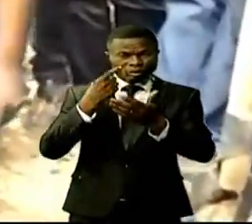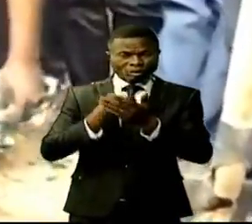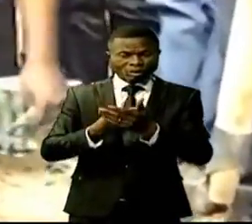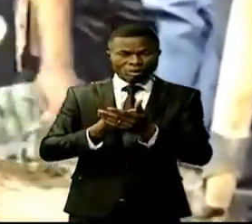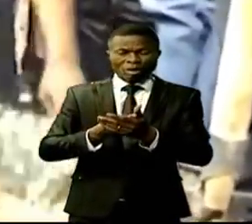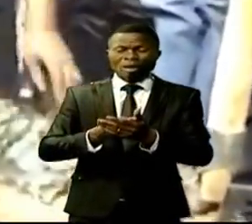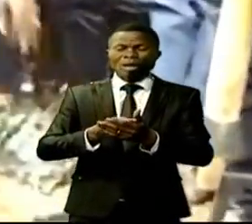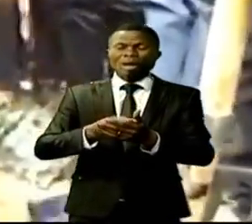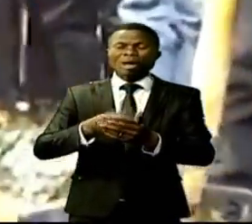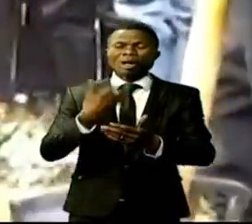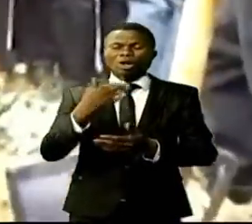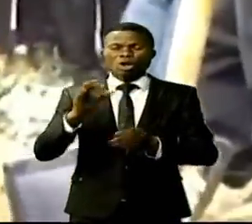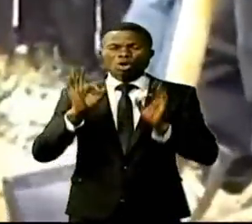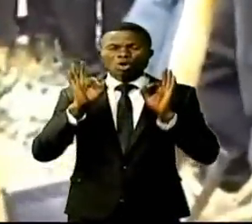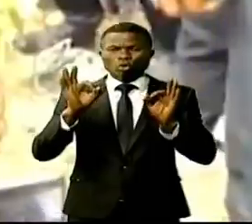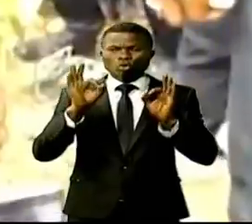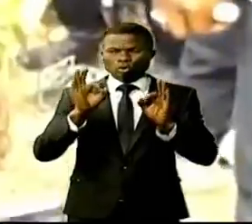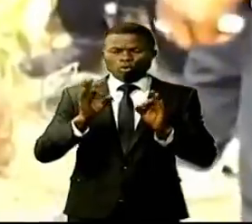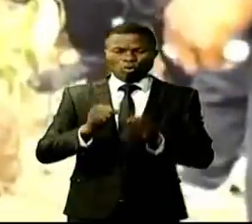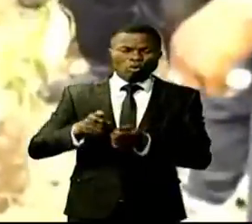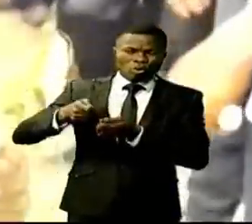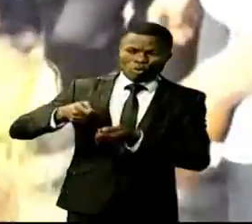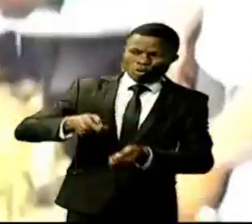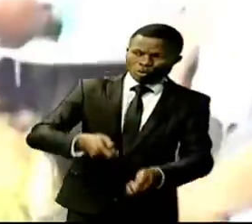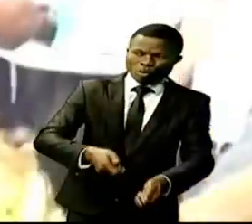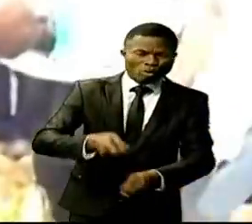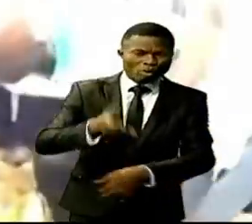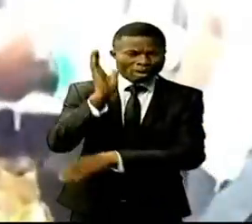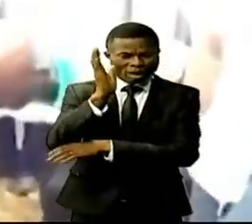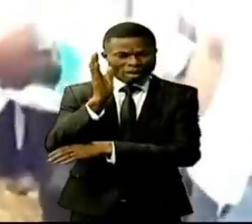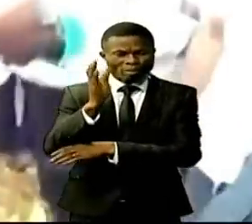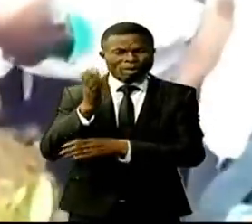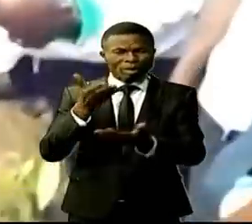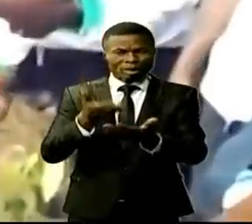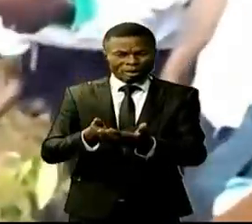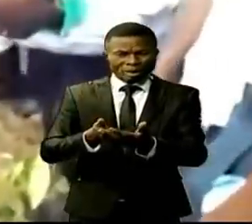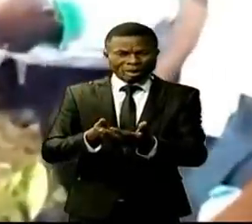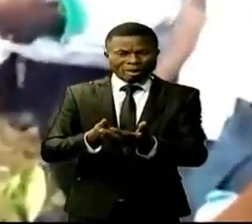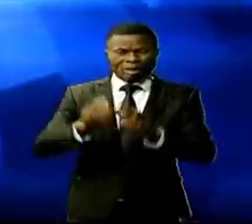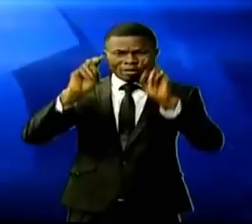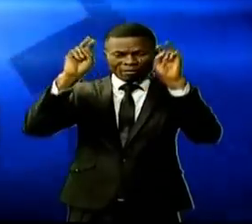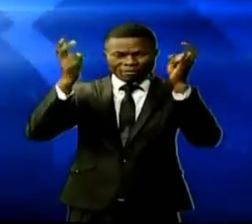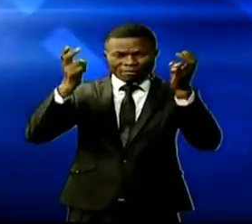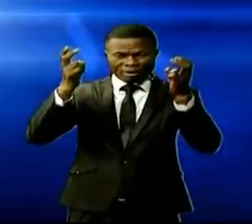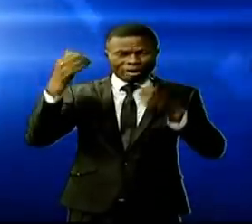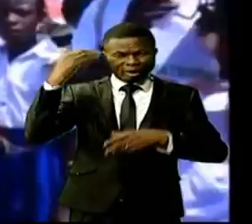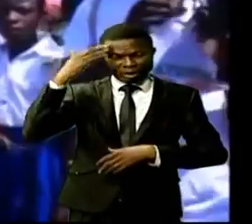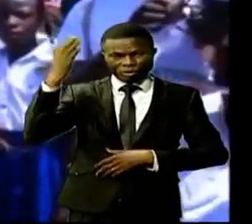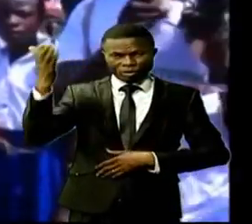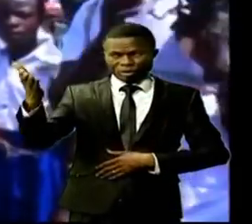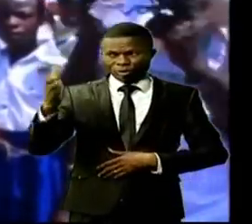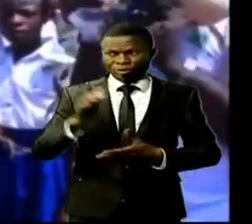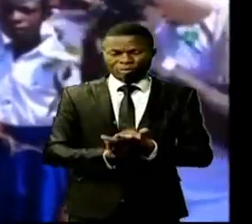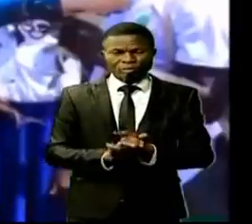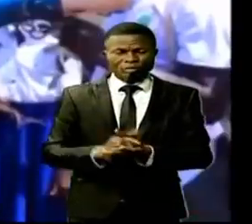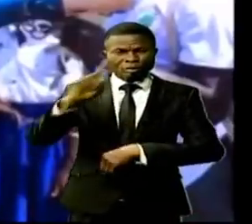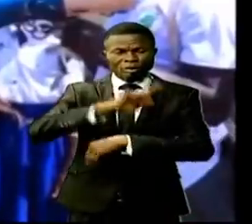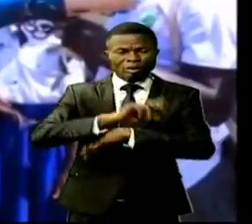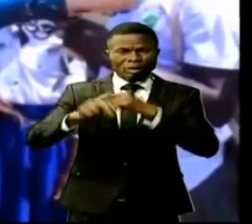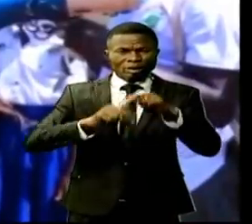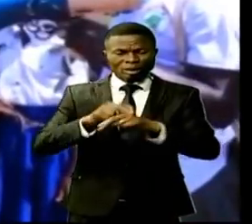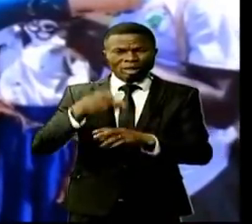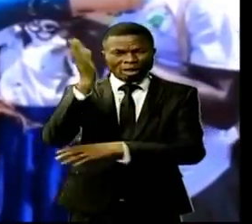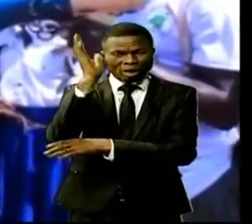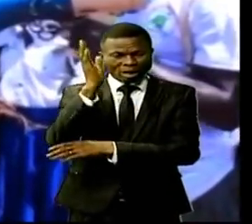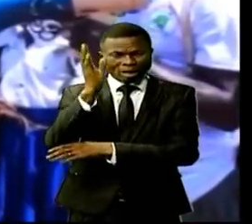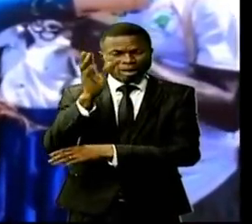blanche par la plantation des arbres à travers la ville. La journée nationale de l'arbre